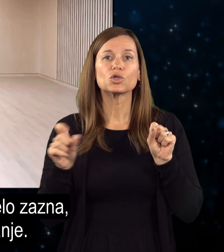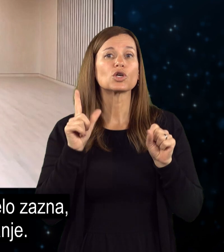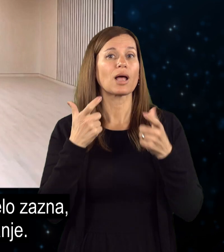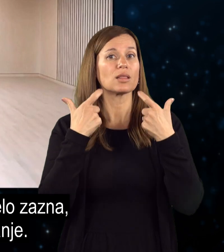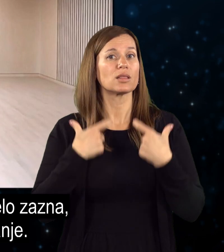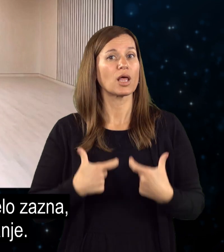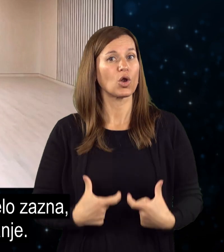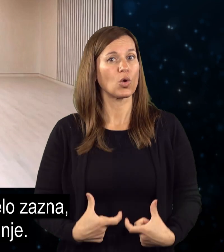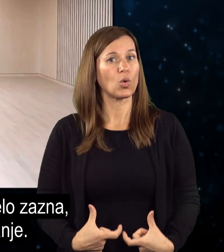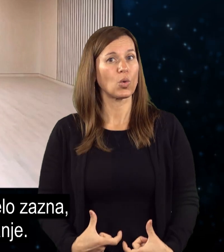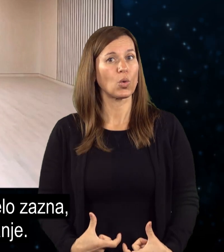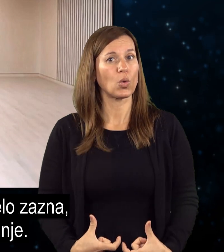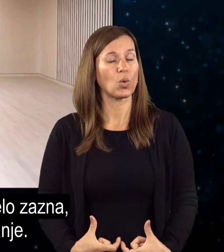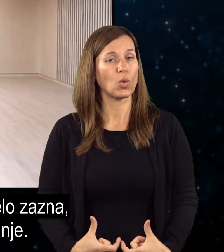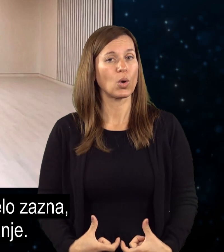kaj tvoje telo